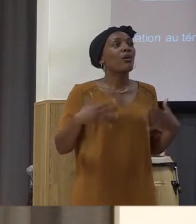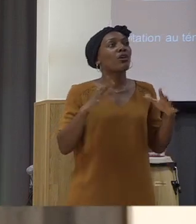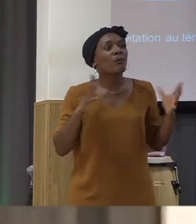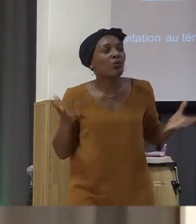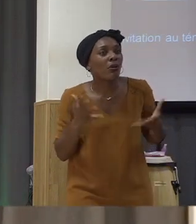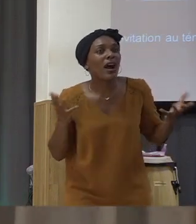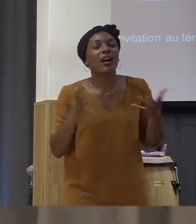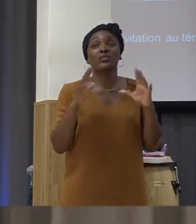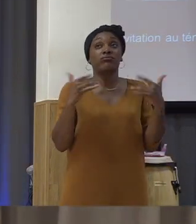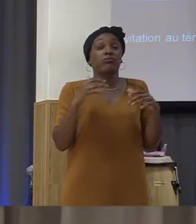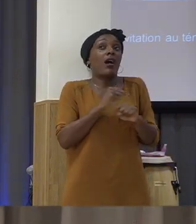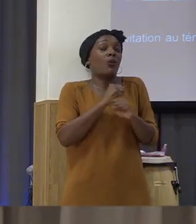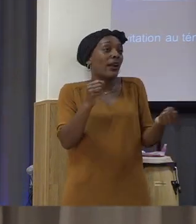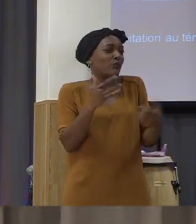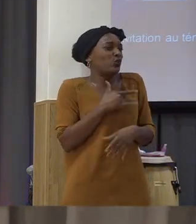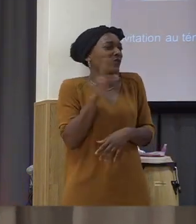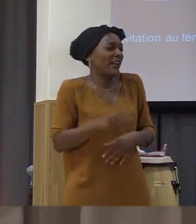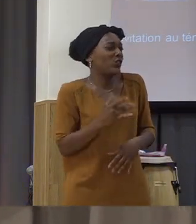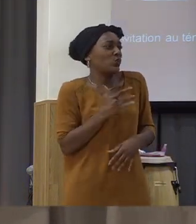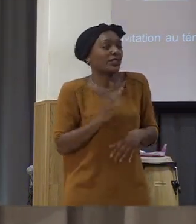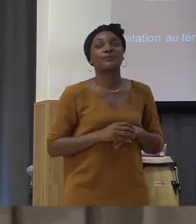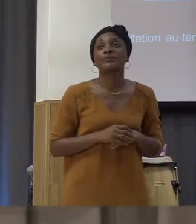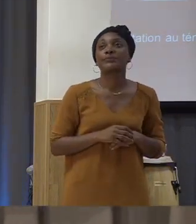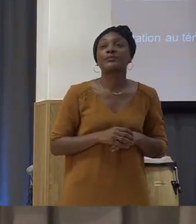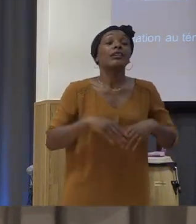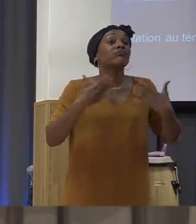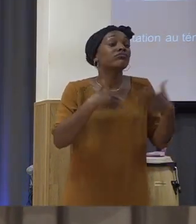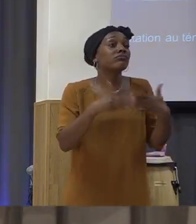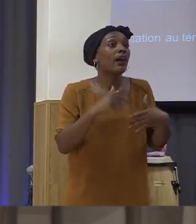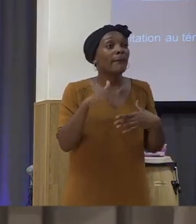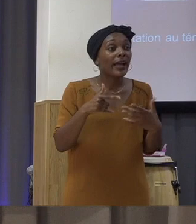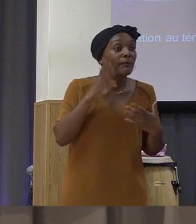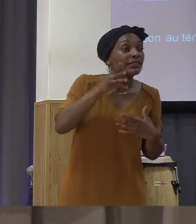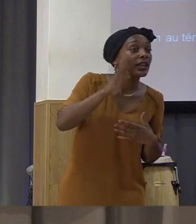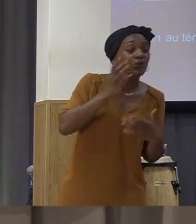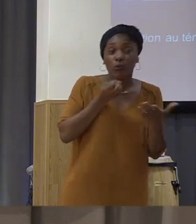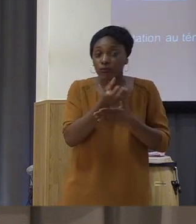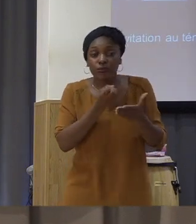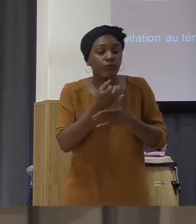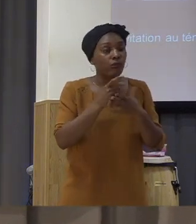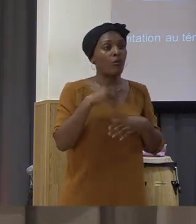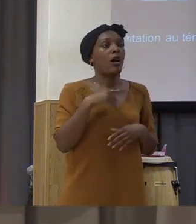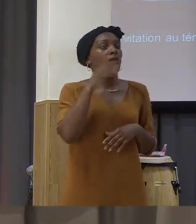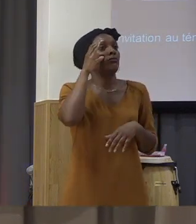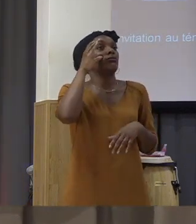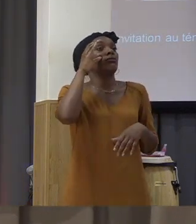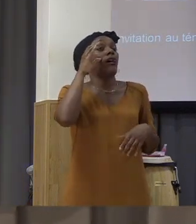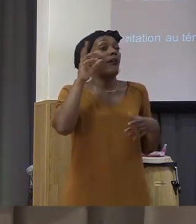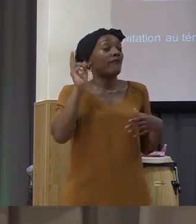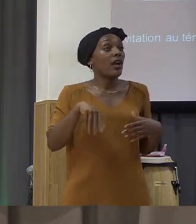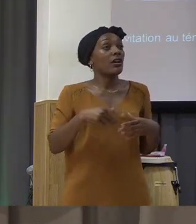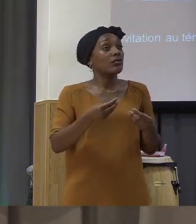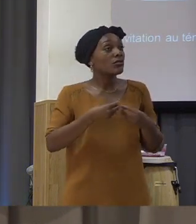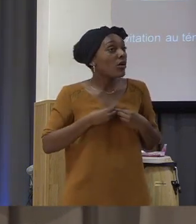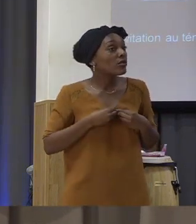nous interpeller. Et puis, la bonne parole, la bonne nouvelle a été annoncée, l'Évangile. Et puis, cela a